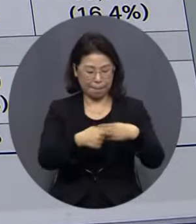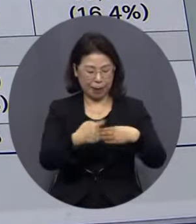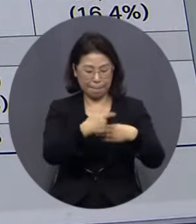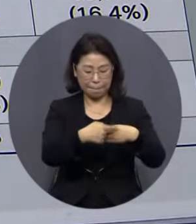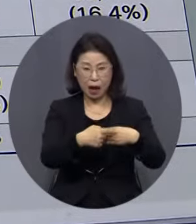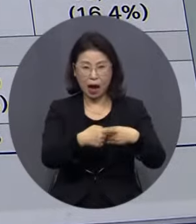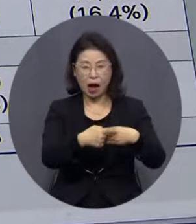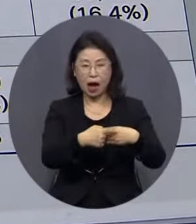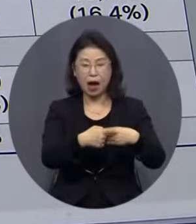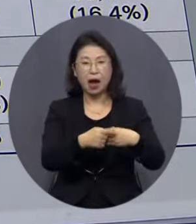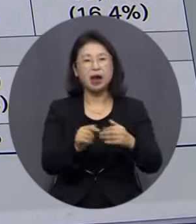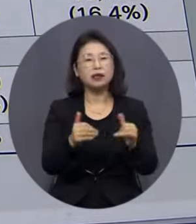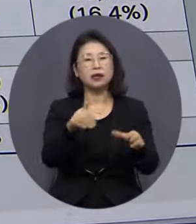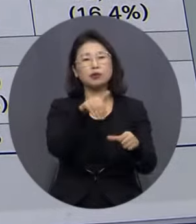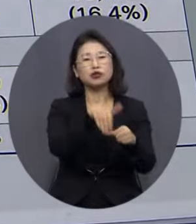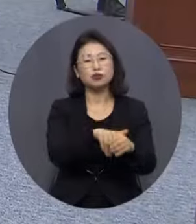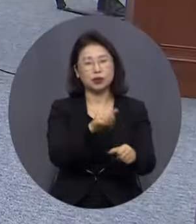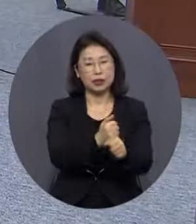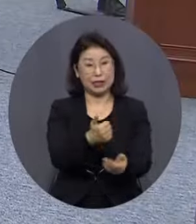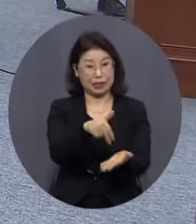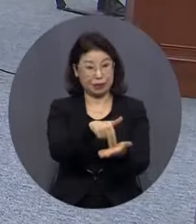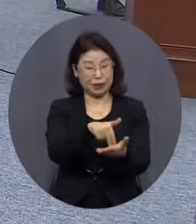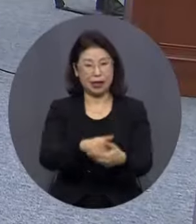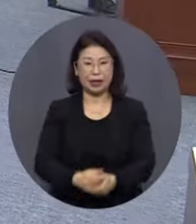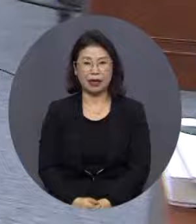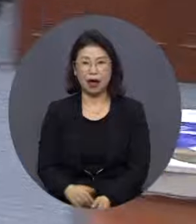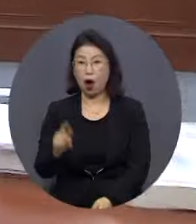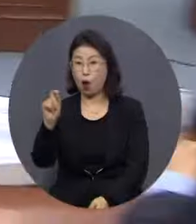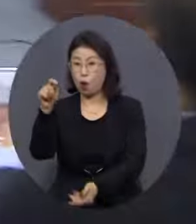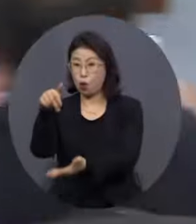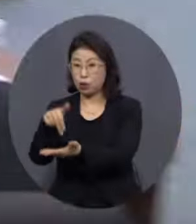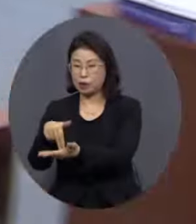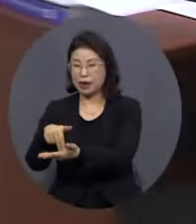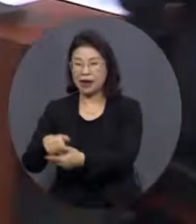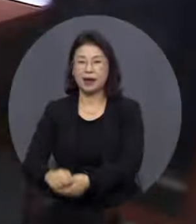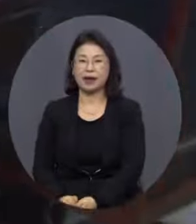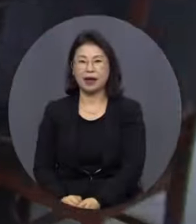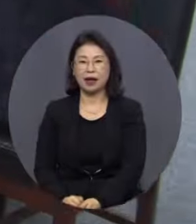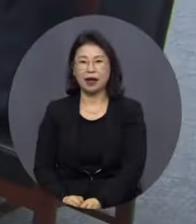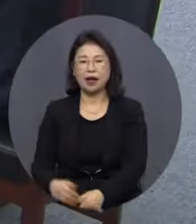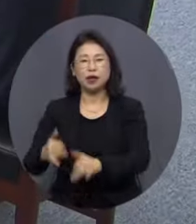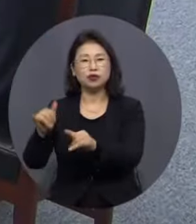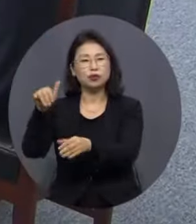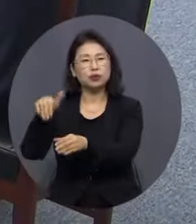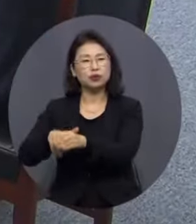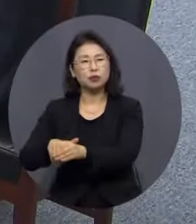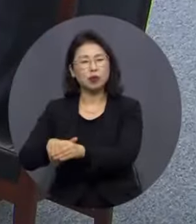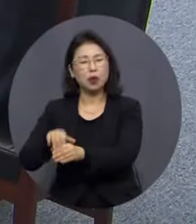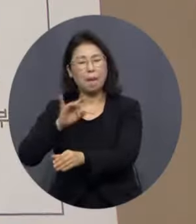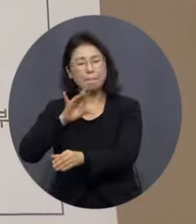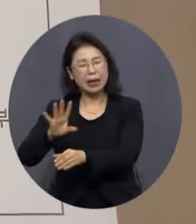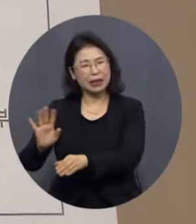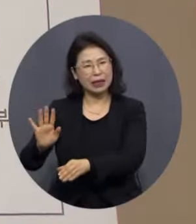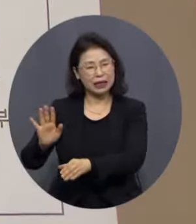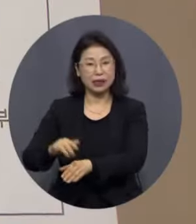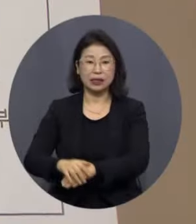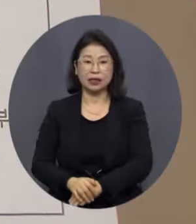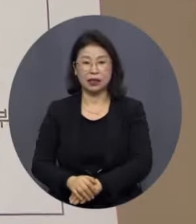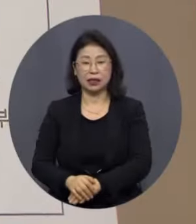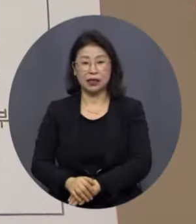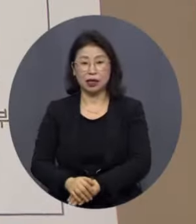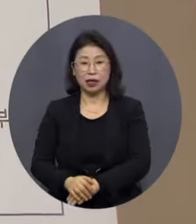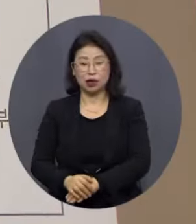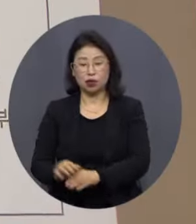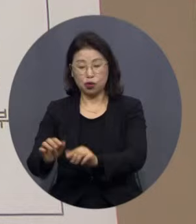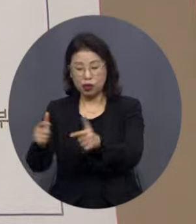세계으로 주민투표를 하자는 입장이지만 고광철 후보는 주민투표로 일축할 것이 아니라 다자